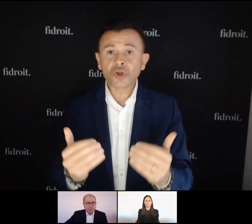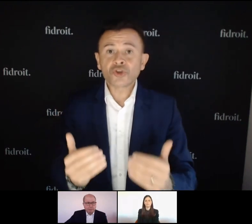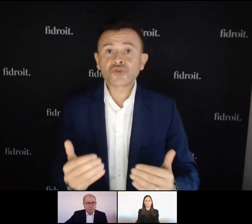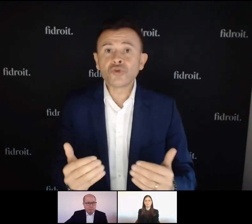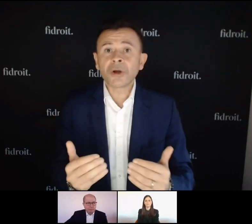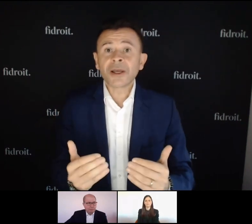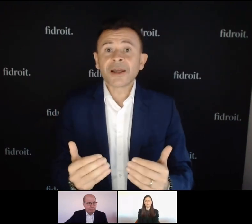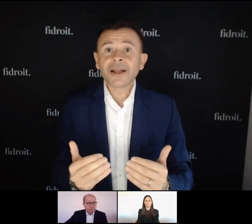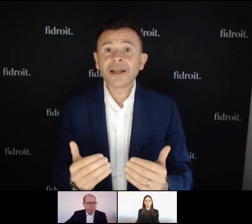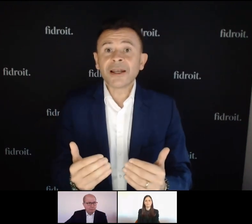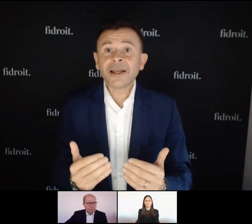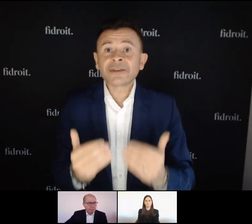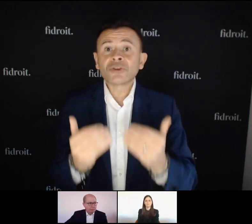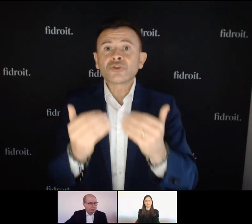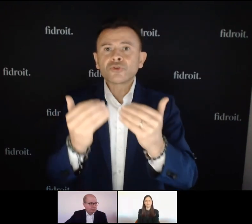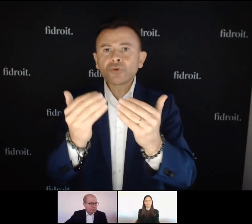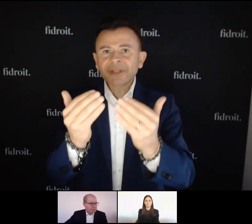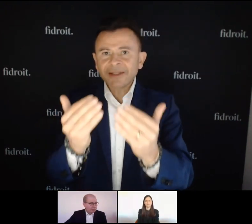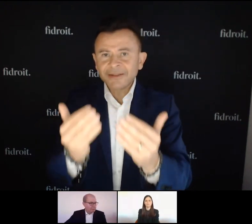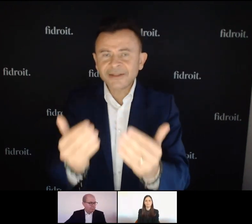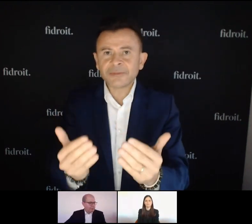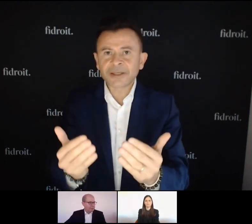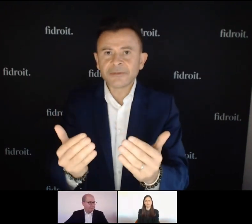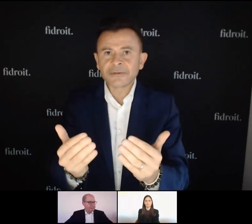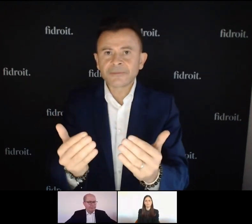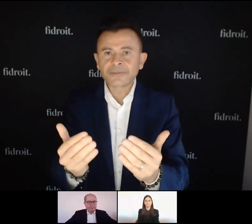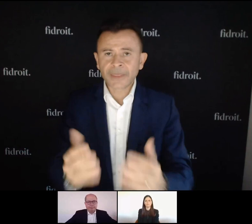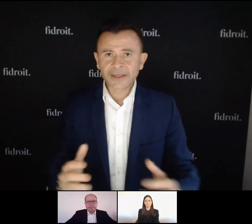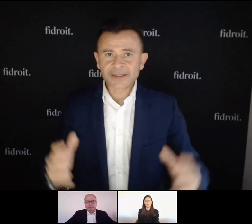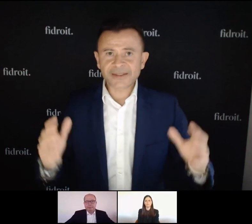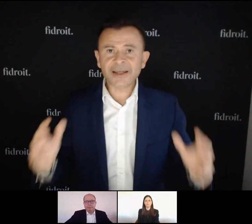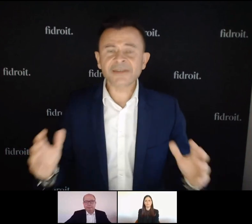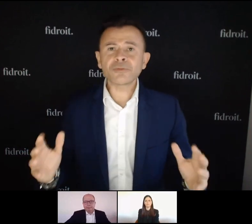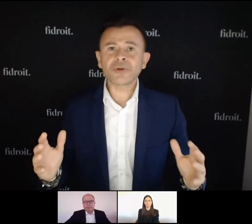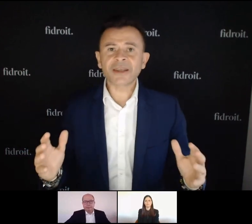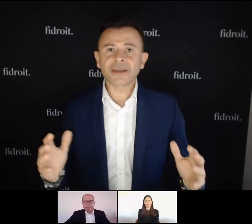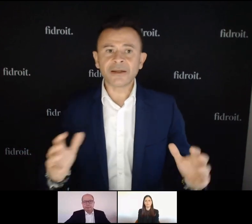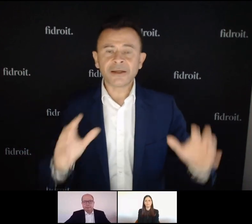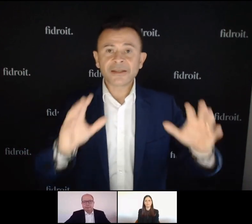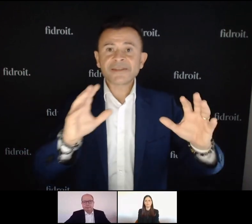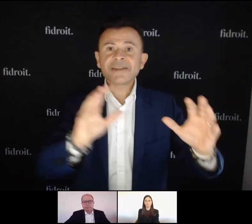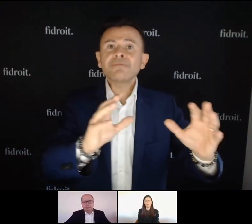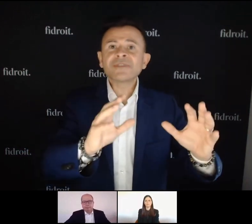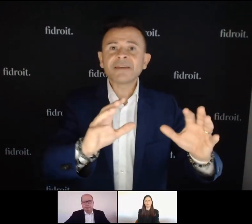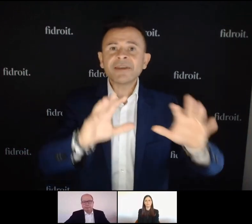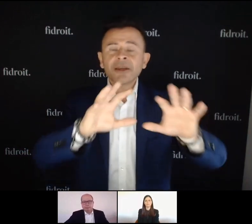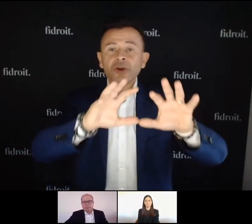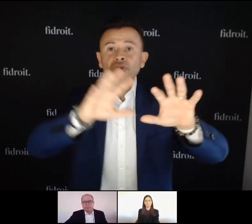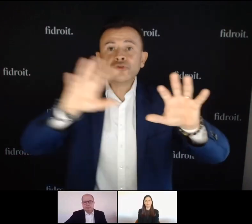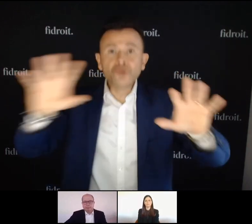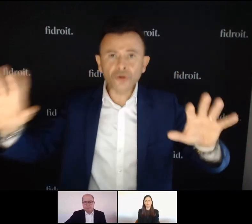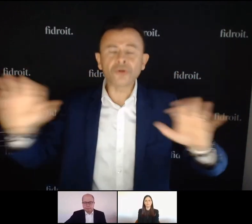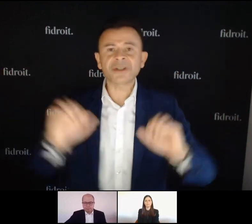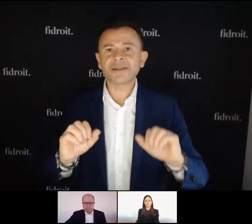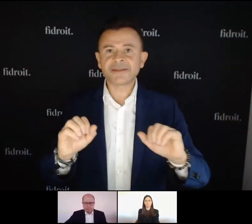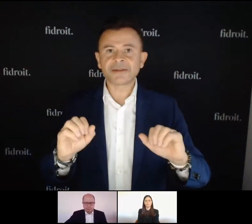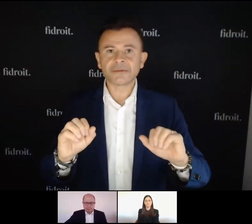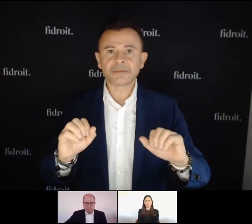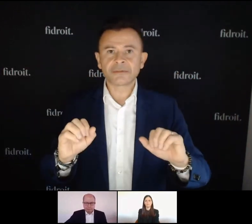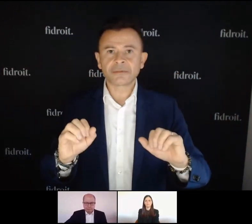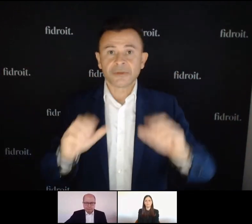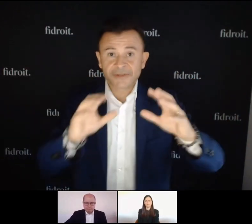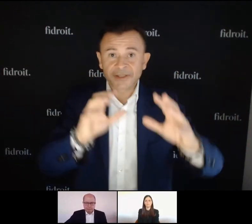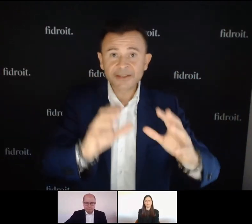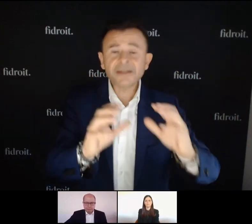euros sur la totalité des primes. C'est la raison pour laquelle, si vous avez deux contrats